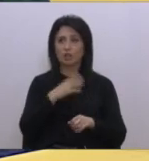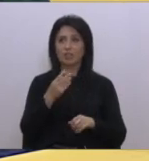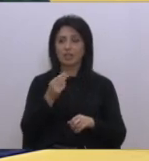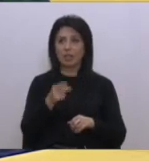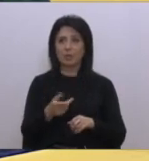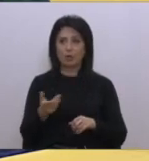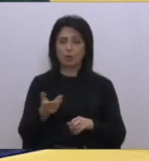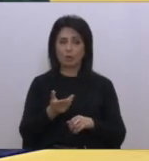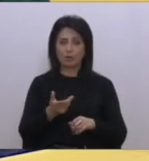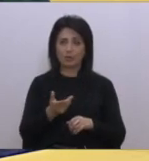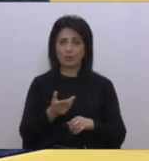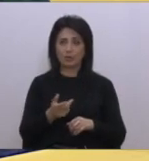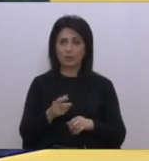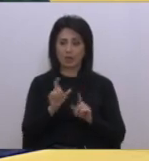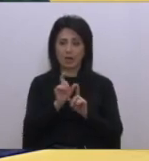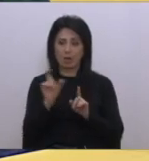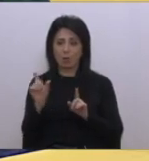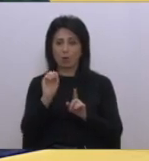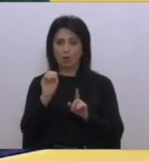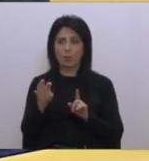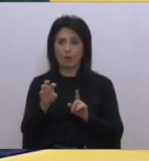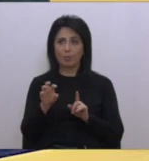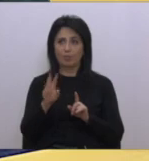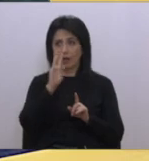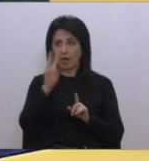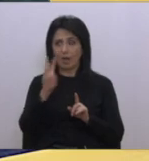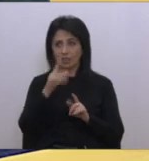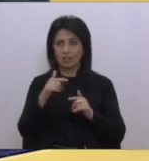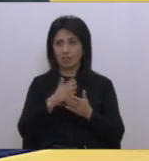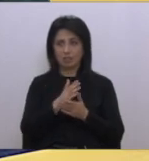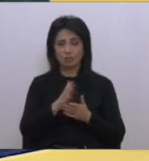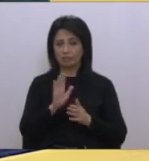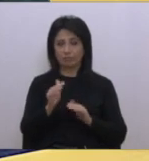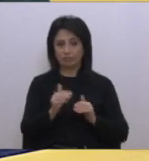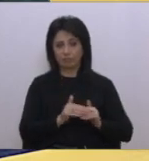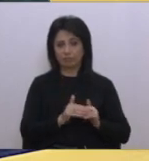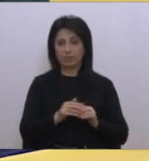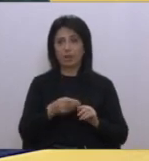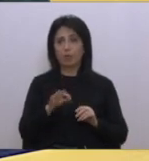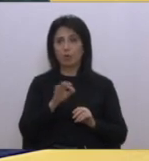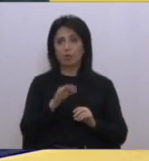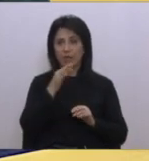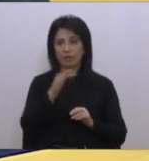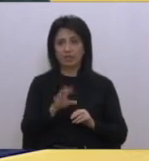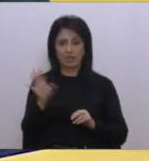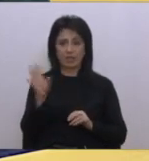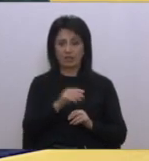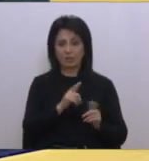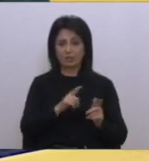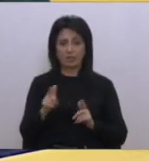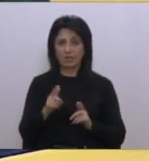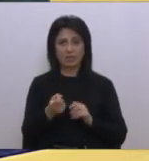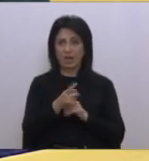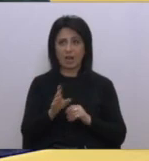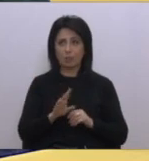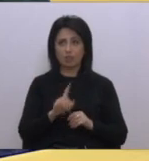თანხები, რომელიც გამოიყოფოდა ანაზღაურებადი სტაჟირებისთვის. და ამასთანავე გეტყვით, რომ ყველა მზად არ აღმოჩნდა.